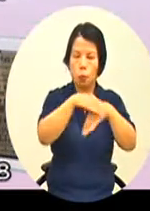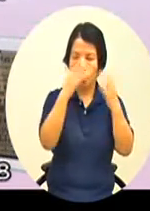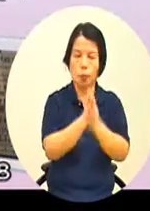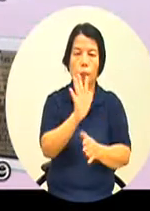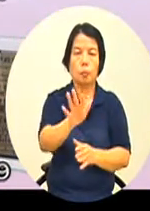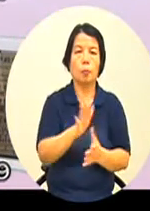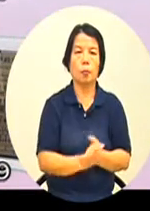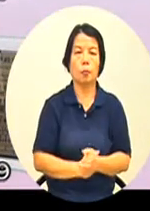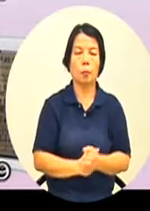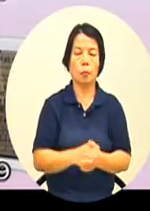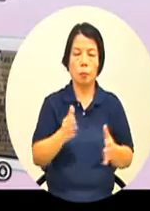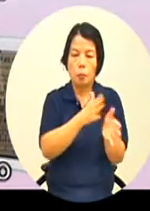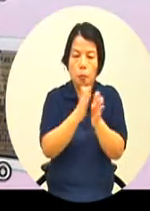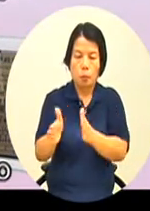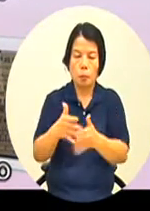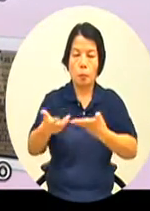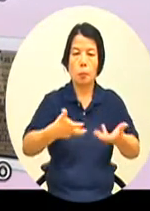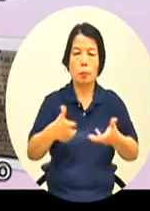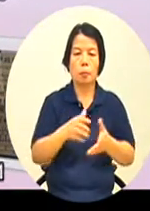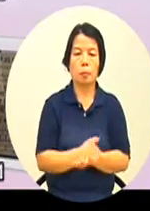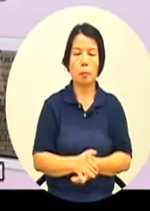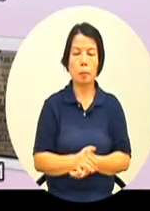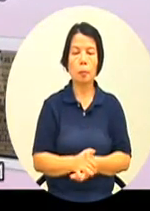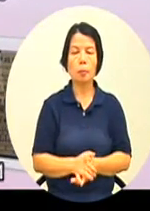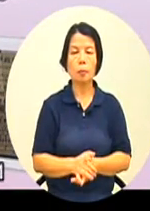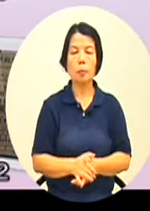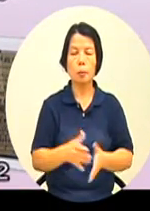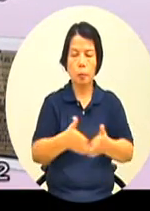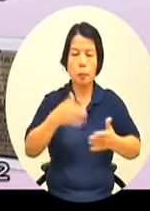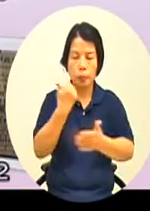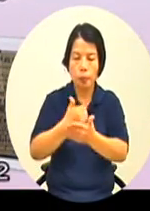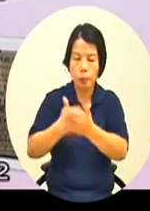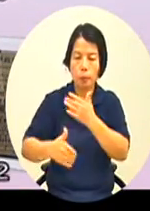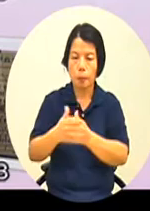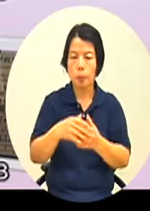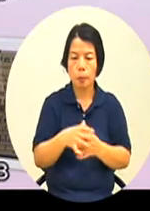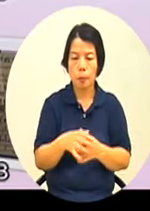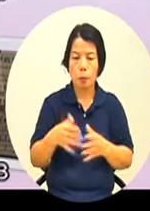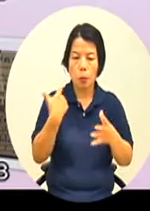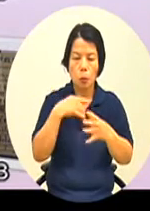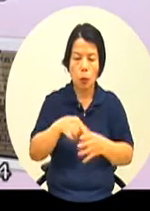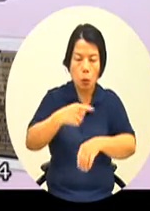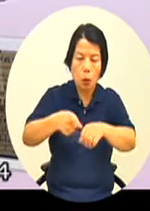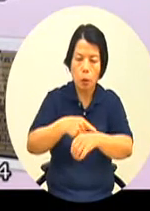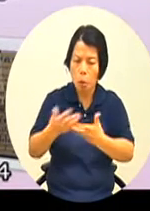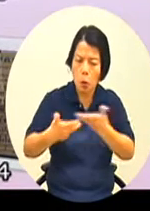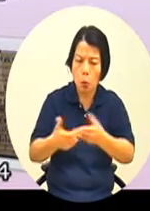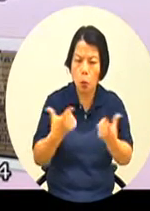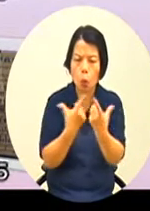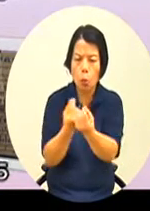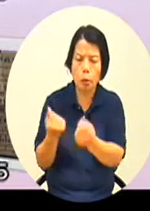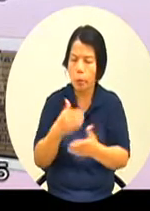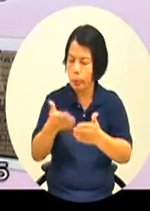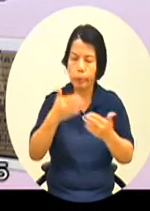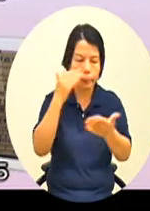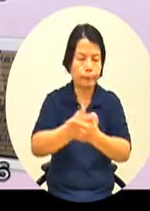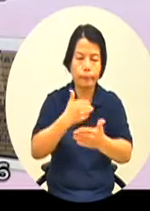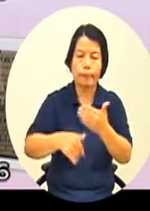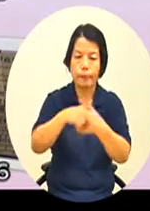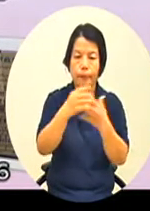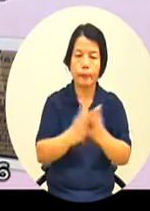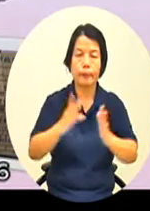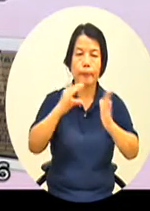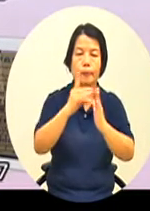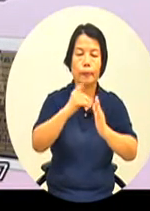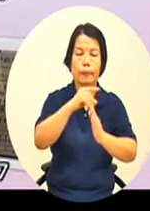候，的业务方面，我们为了减少我们共同性的业务以及活化人力，我们进行我们的户政整